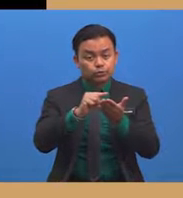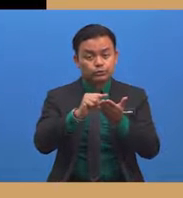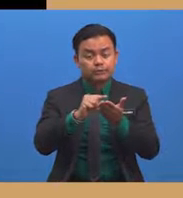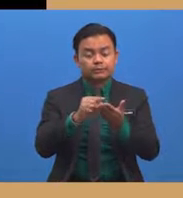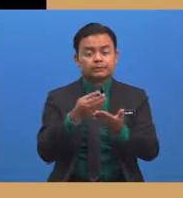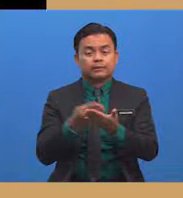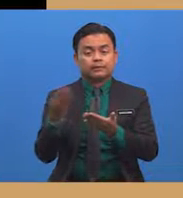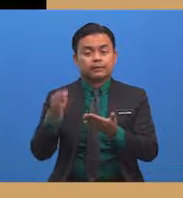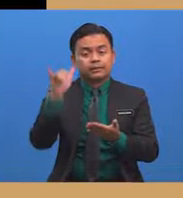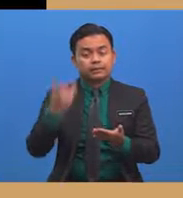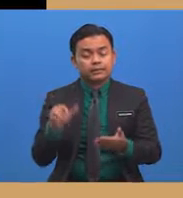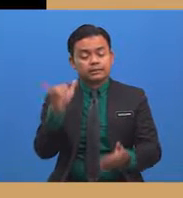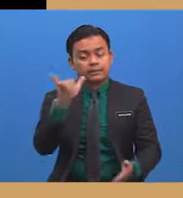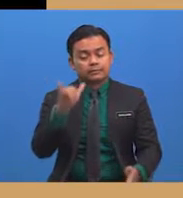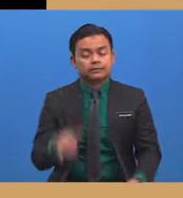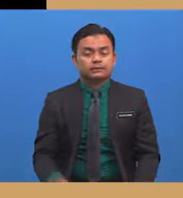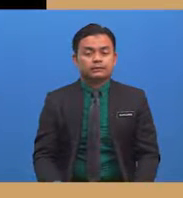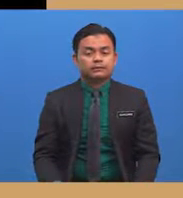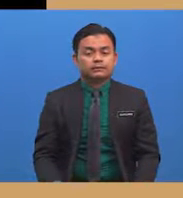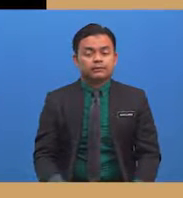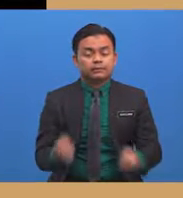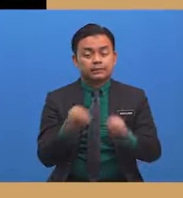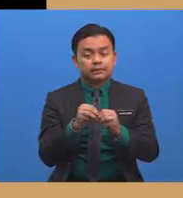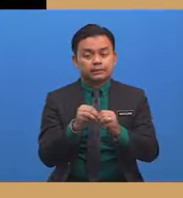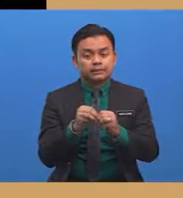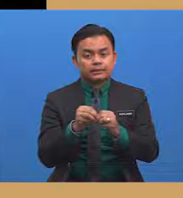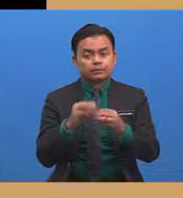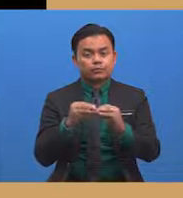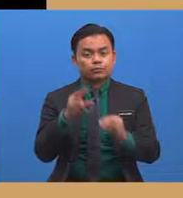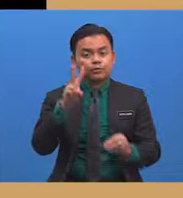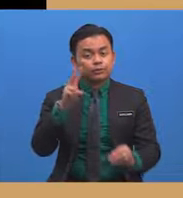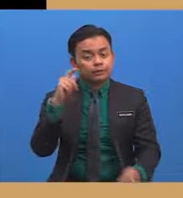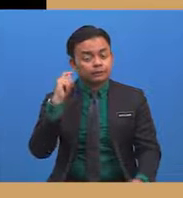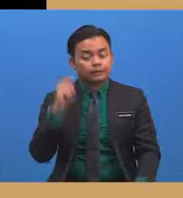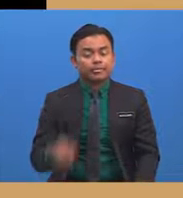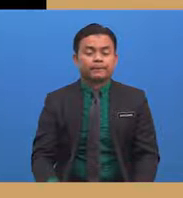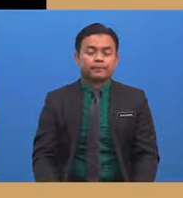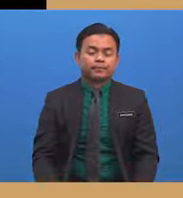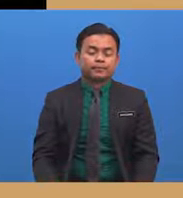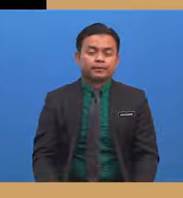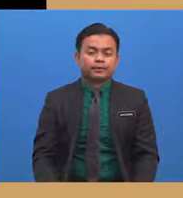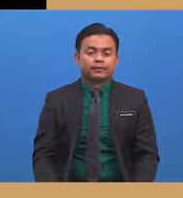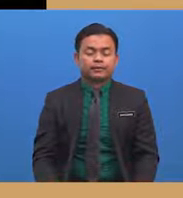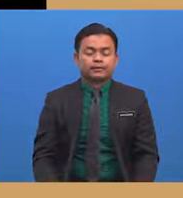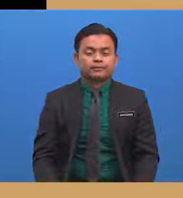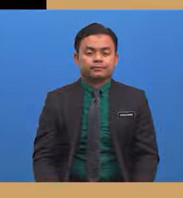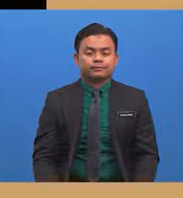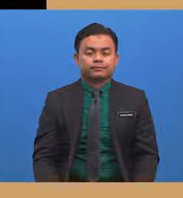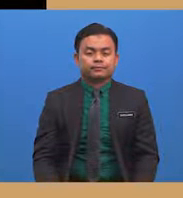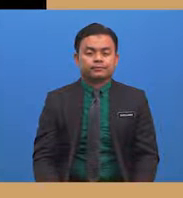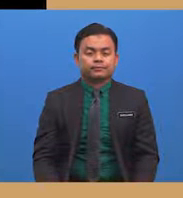Eksperimen ini mengkaji bagaimana kedudukan sumber cahaya dan orientasi objek mempengaruhi bentuk